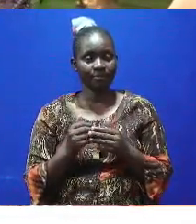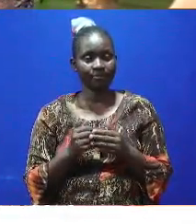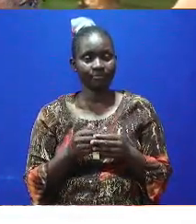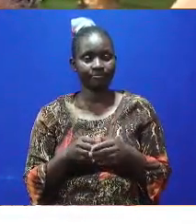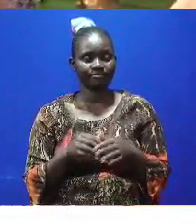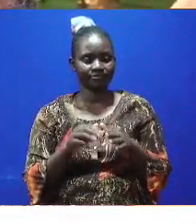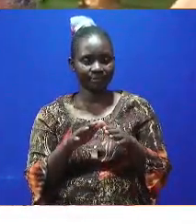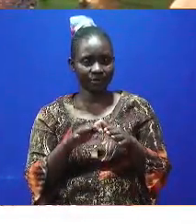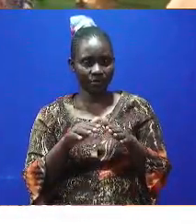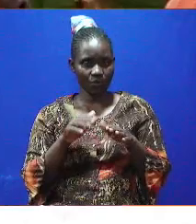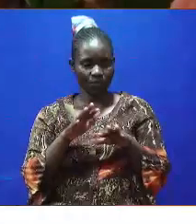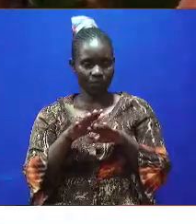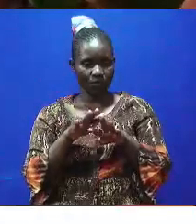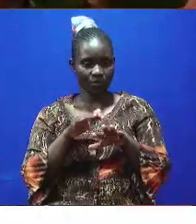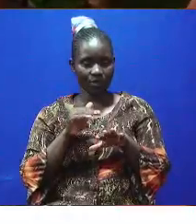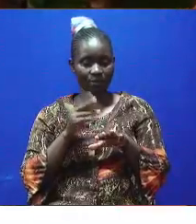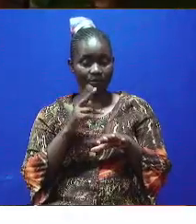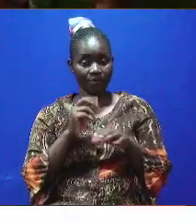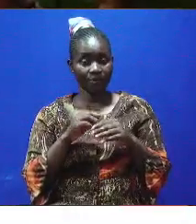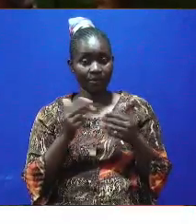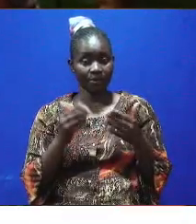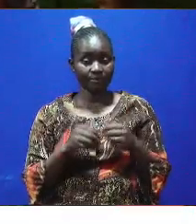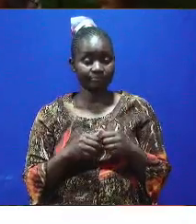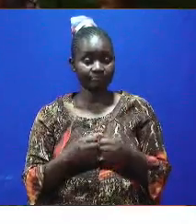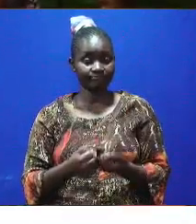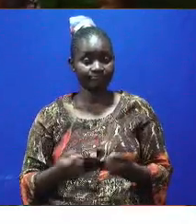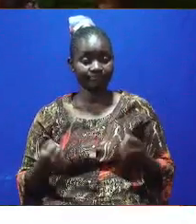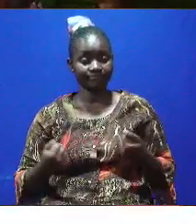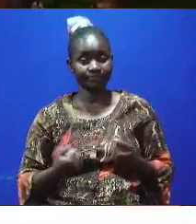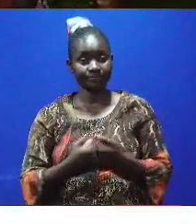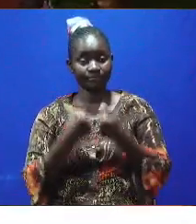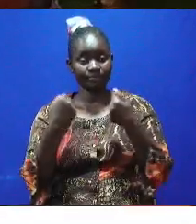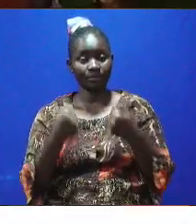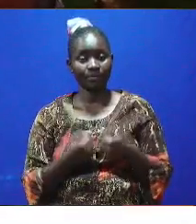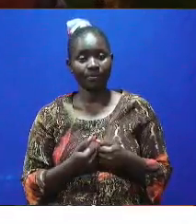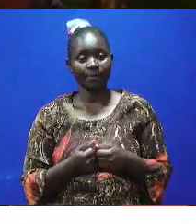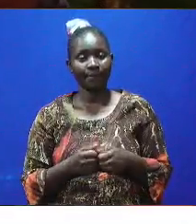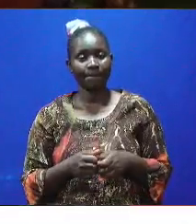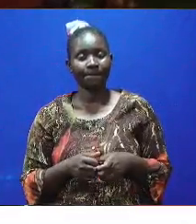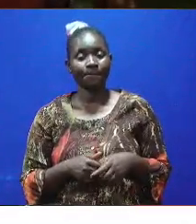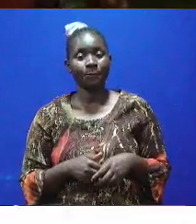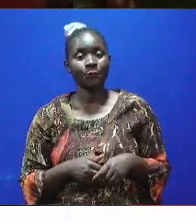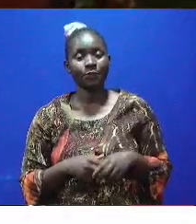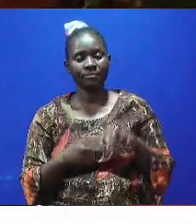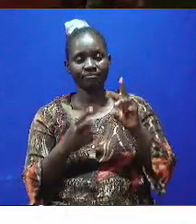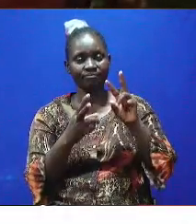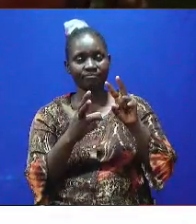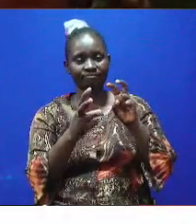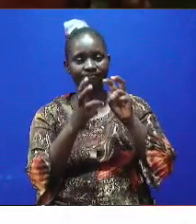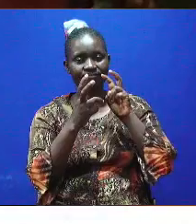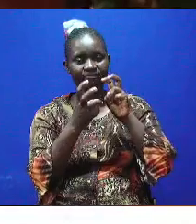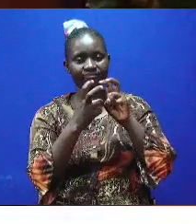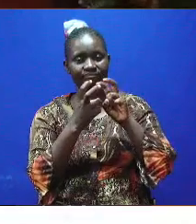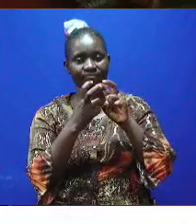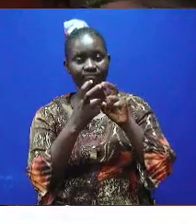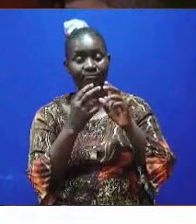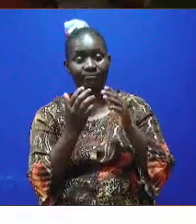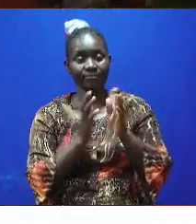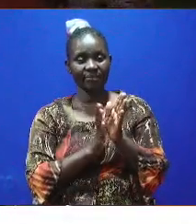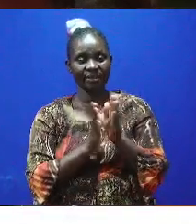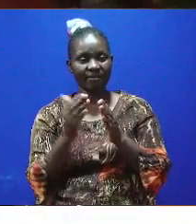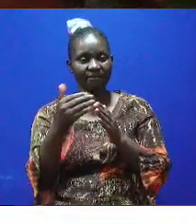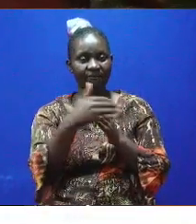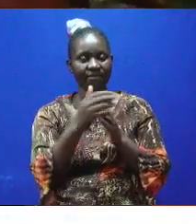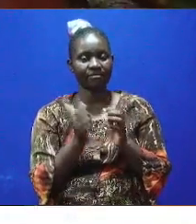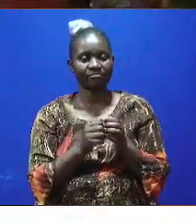down ili double cabin isigongane na hii mbaya ilikuwa inakuja head on collision. Kwa bahati mbaya aka overtake wrong side na ile